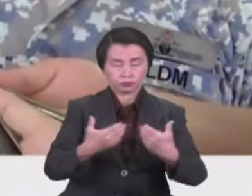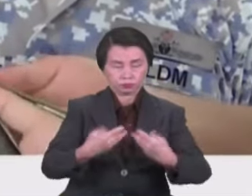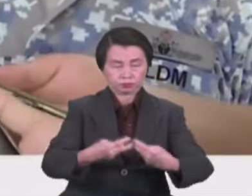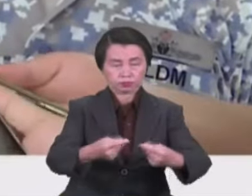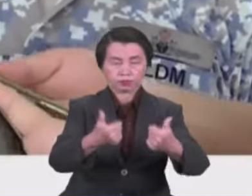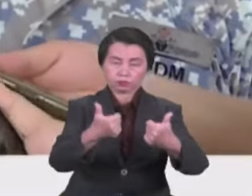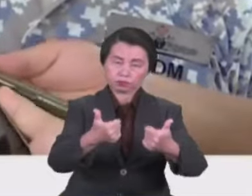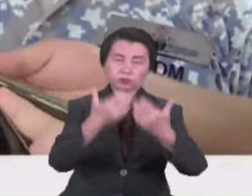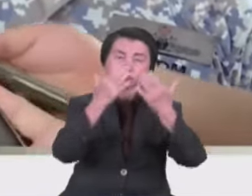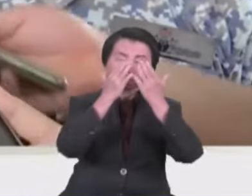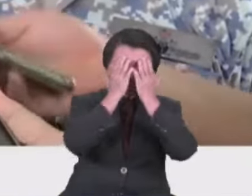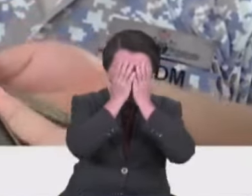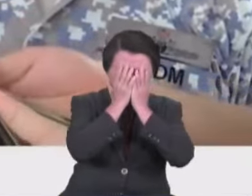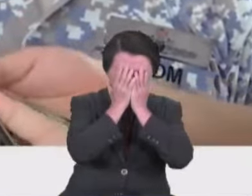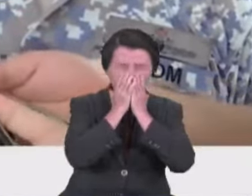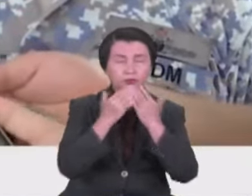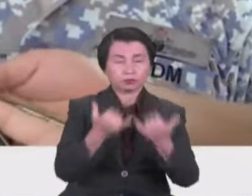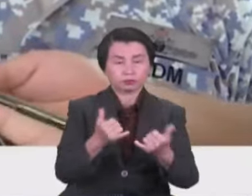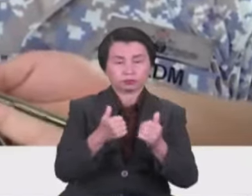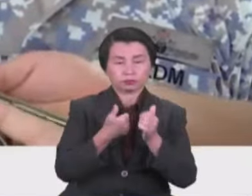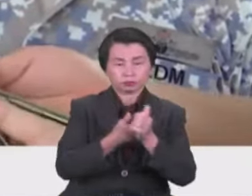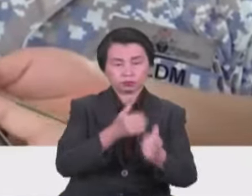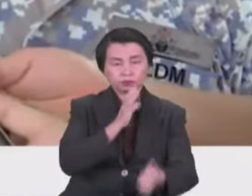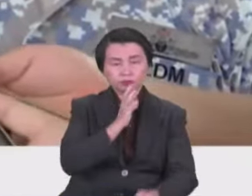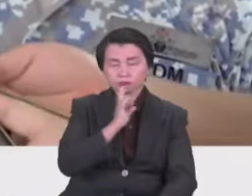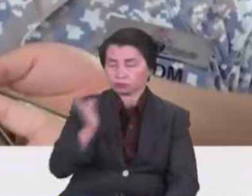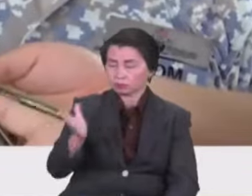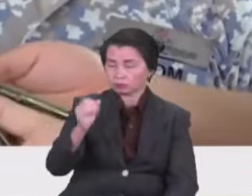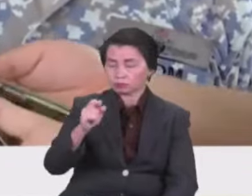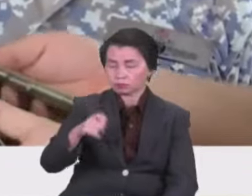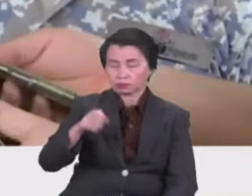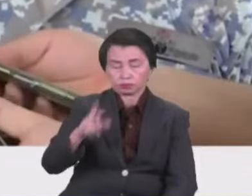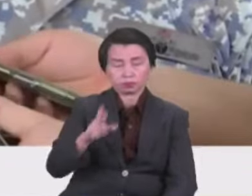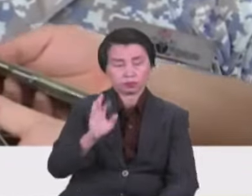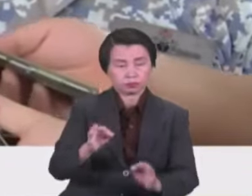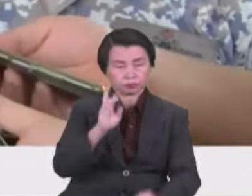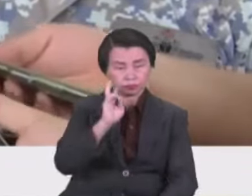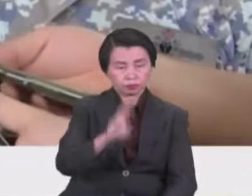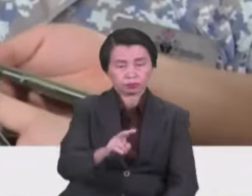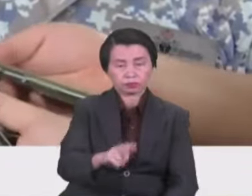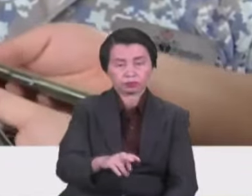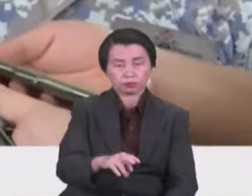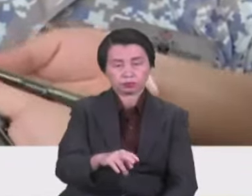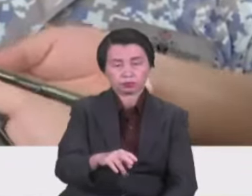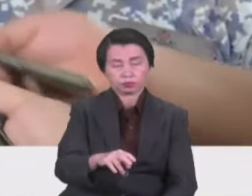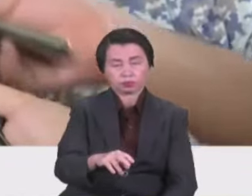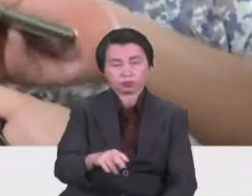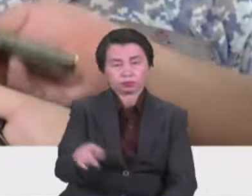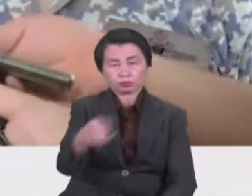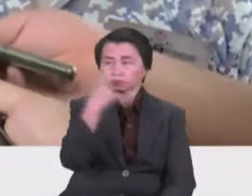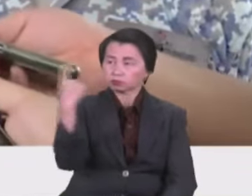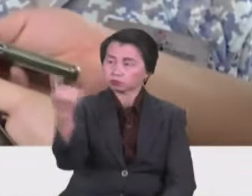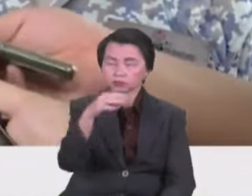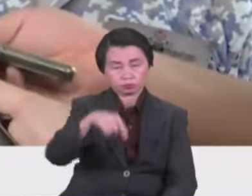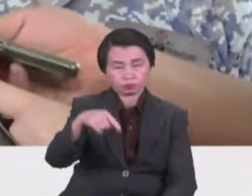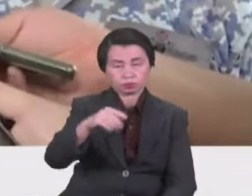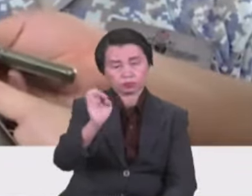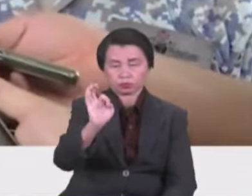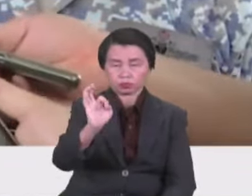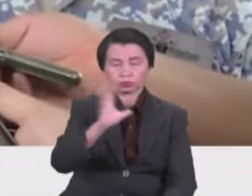mengikut tuntutan SPR dan sebagainya. Kalau kita lihat di dalam sana, dalamnya agak terkawal, suasana